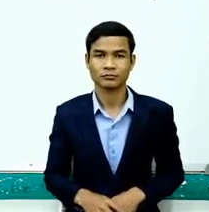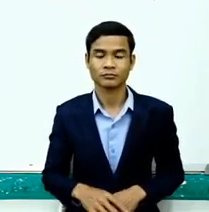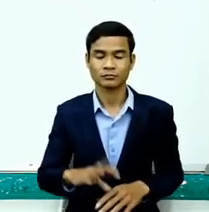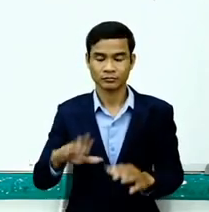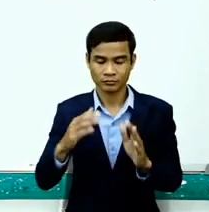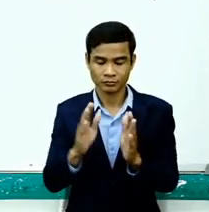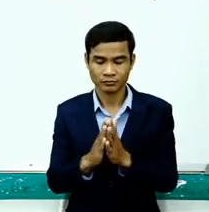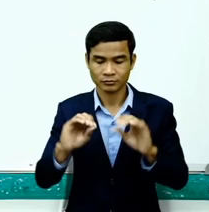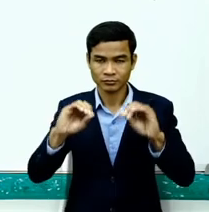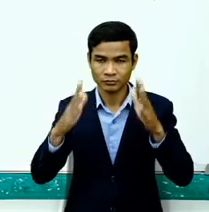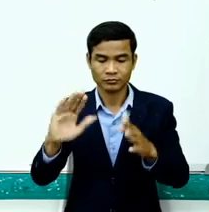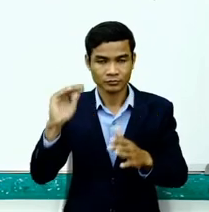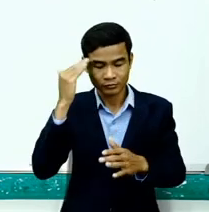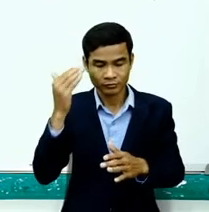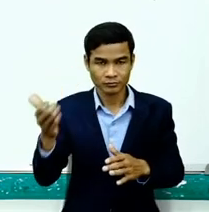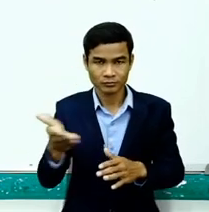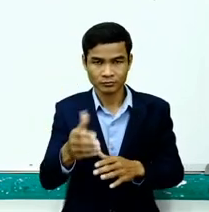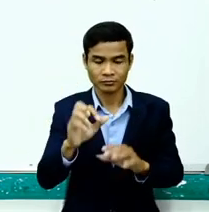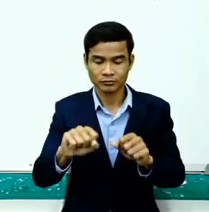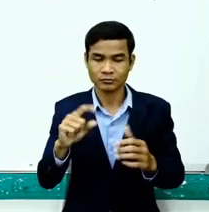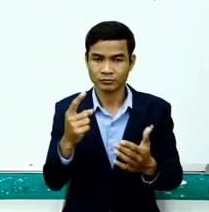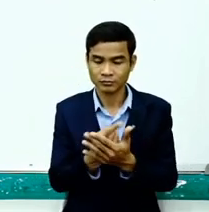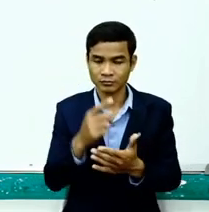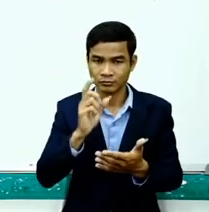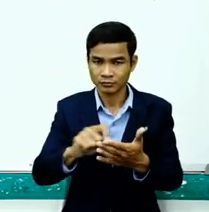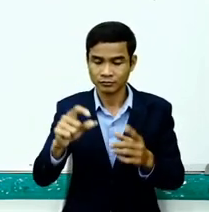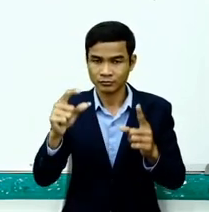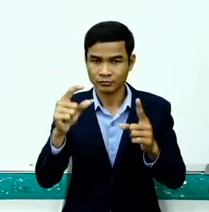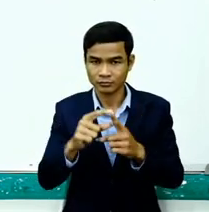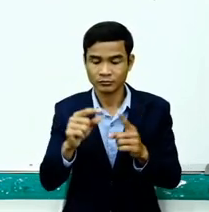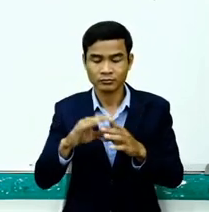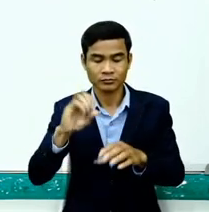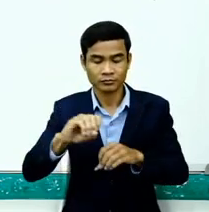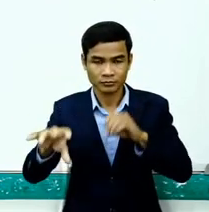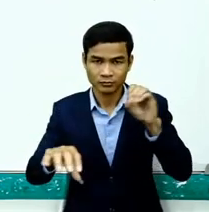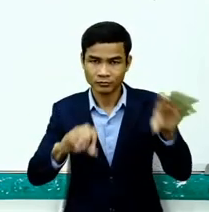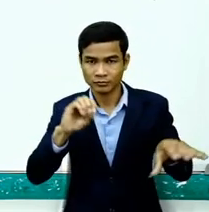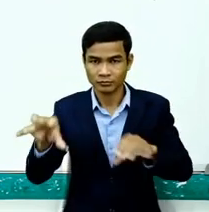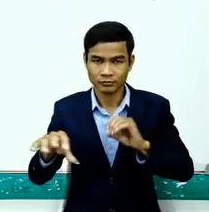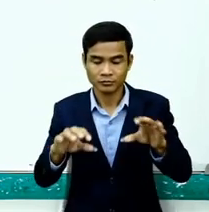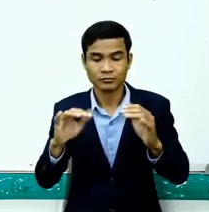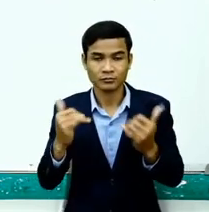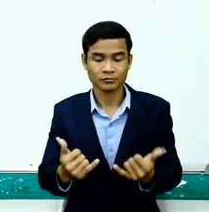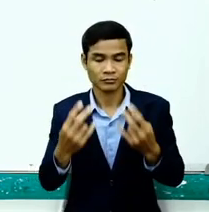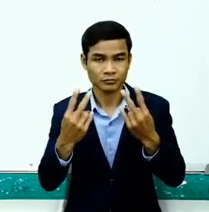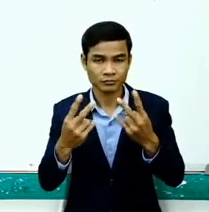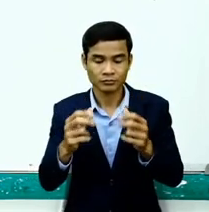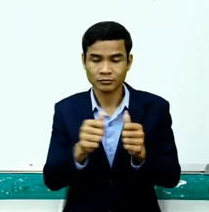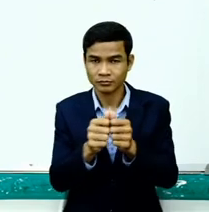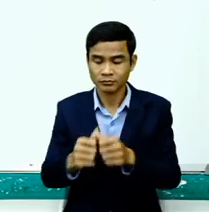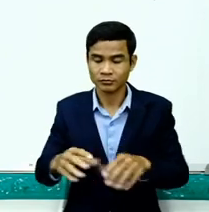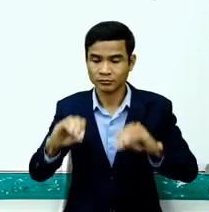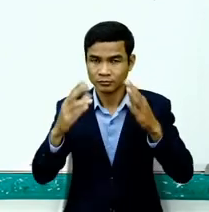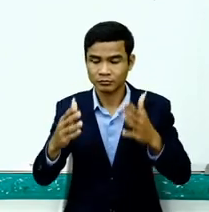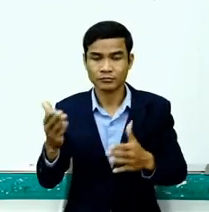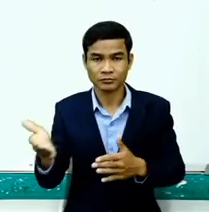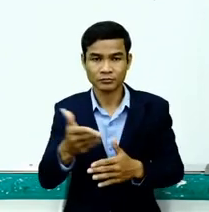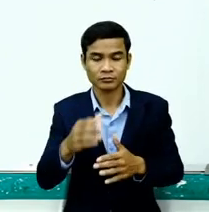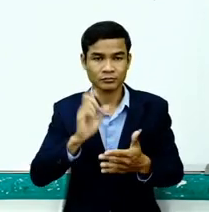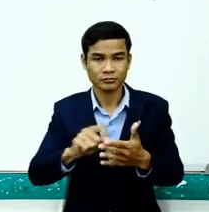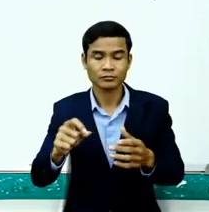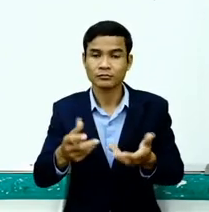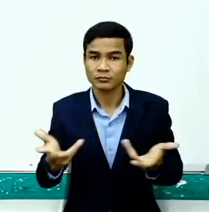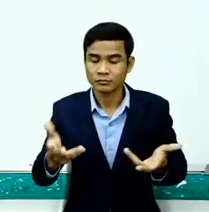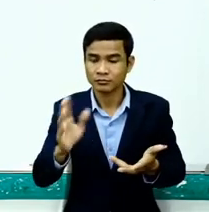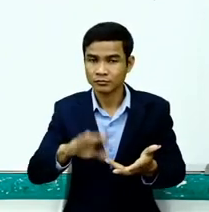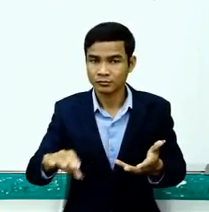akon nek kru sangkhom ta kon prakat che ban chou ruom sa se piak ruh re ruoch ruol hai na ta mok tieng tet chmuoy nek kru ta ro ro sa se den dai kla ta